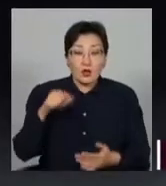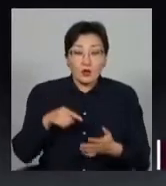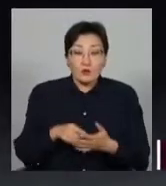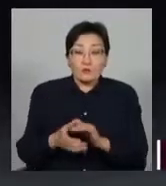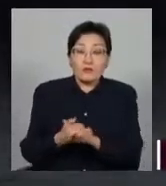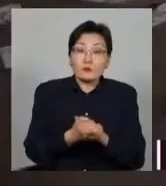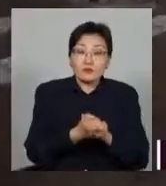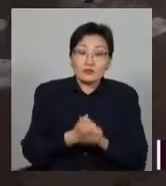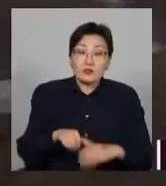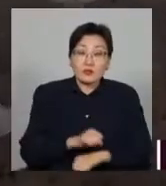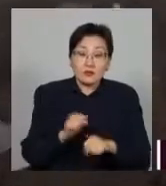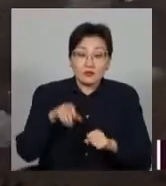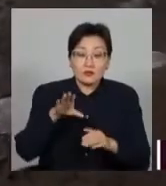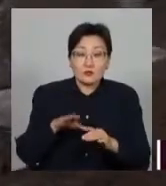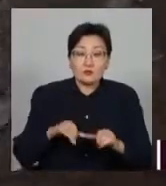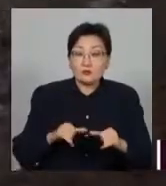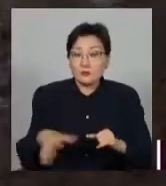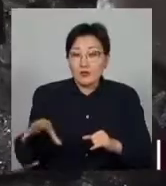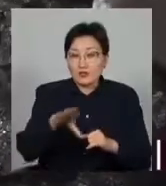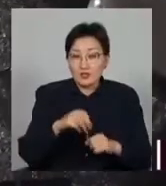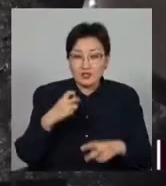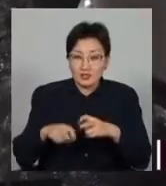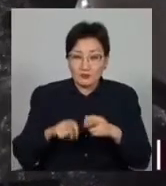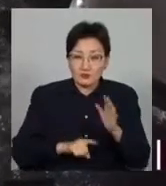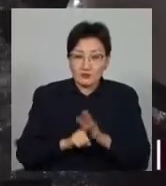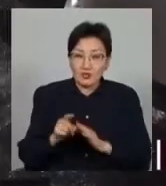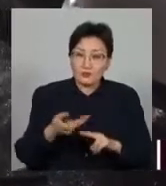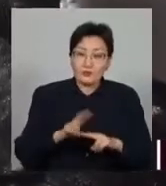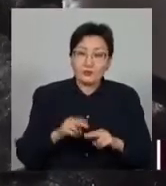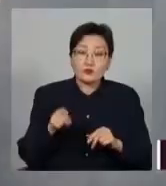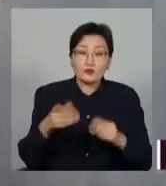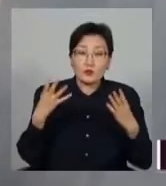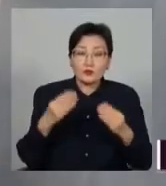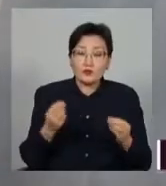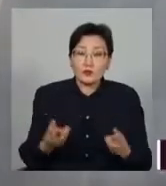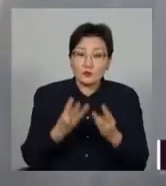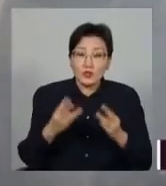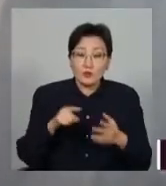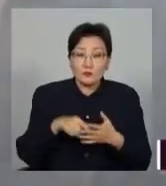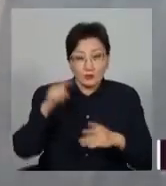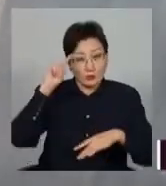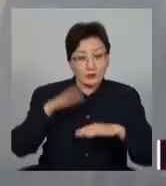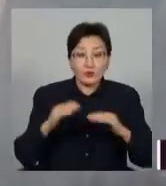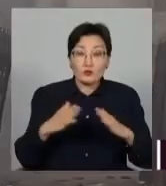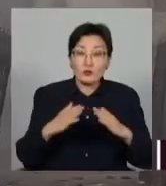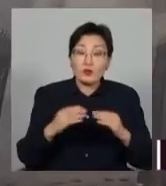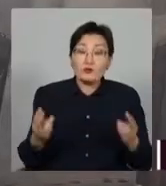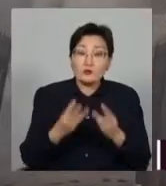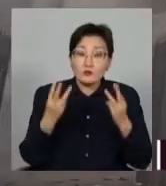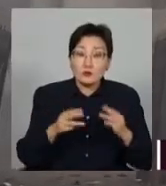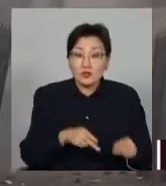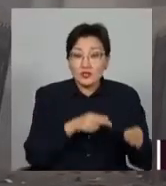Алматыдағы бейбіт митингті ушықтырғандар алдына түскеннің бәрін қирата берген. Бұл туралы сол күні өртеніп жатқан қалалық әкімдік ғимаратын сөндіруге